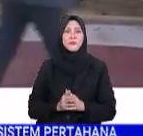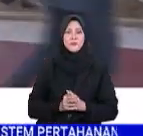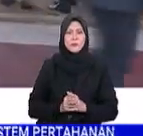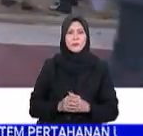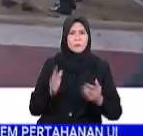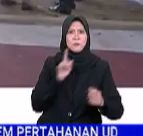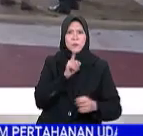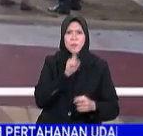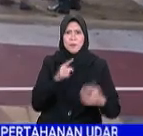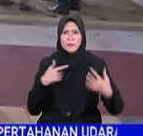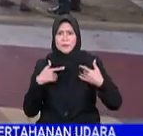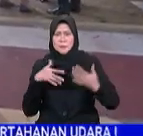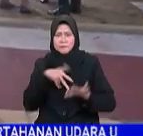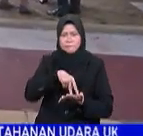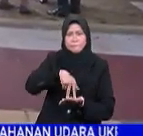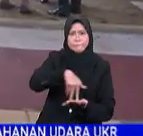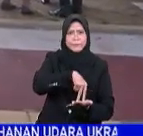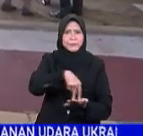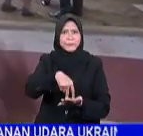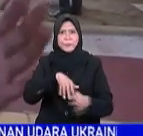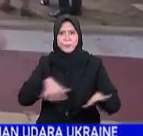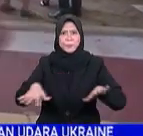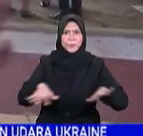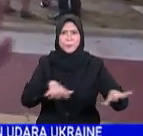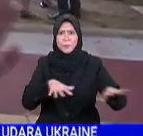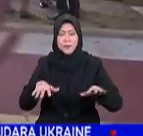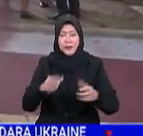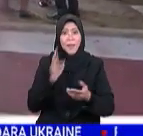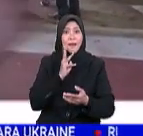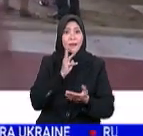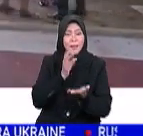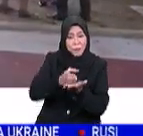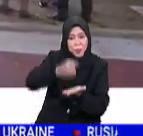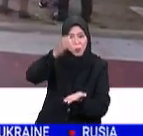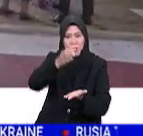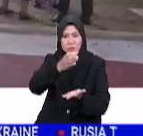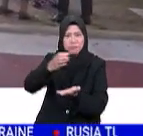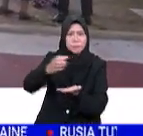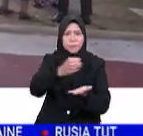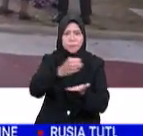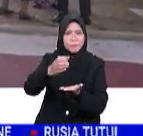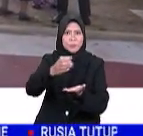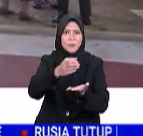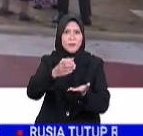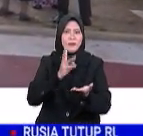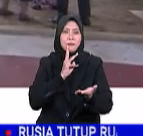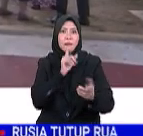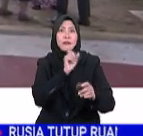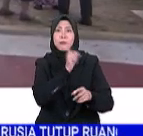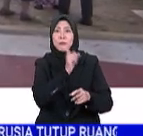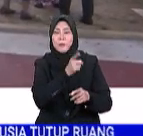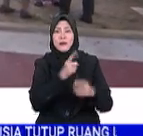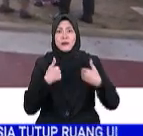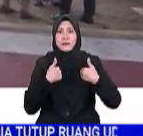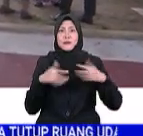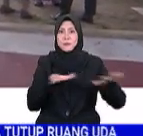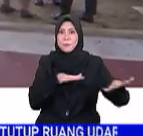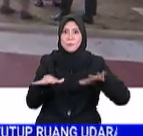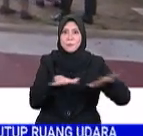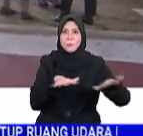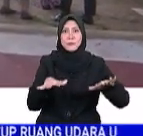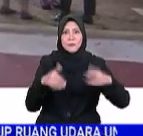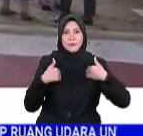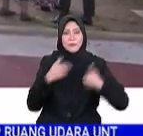tu member pun keluar bilik. Kau rasa tak gegar, cakap, ay benda lah aku sampai bergoncang-goncang ni. Lepas tu, memang rasa lah gegaran tu.